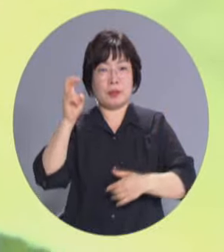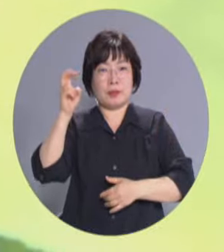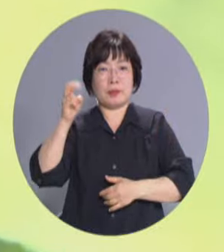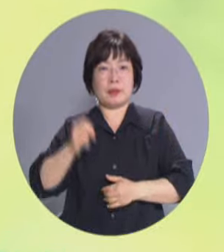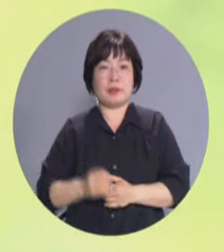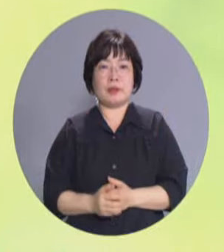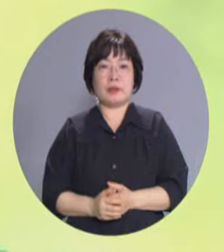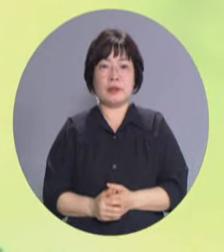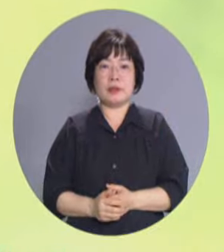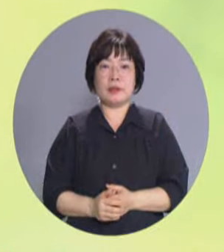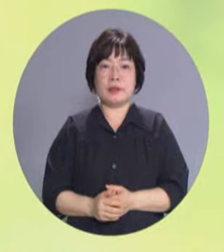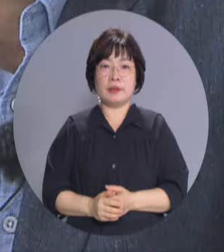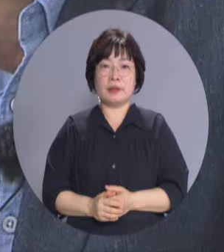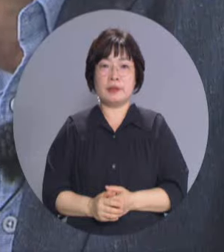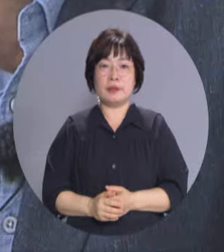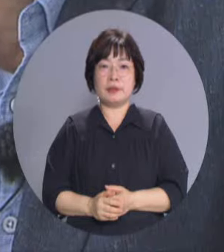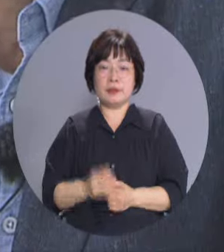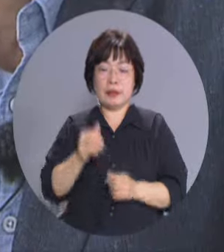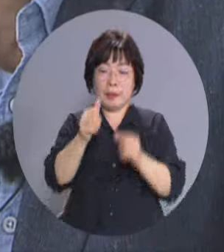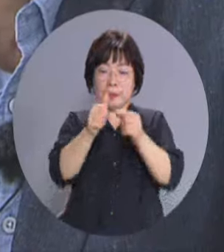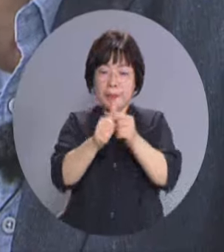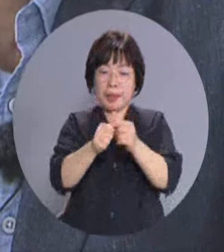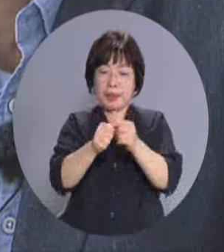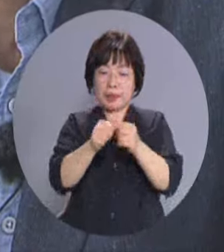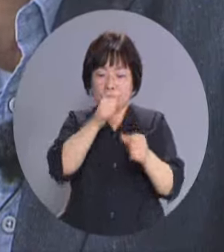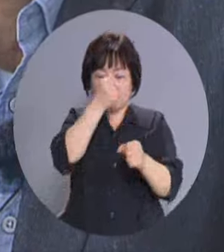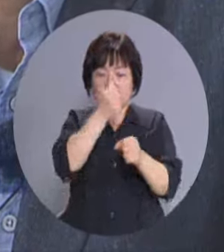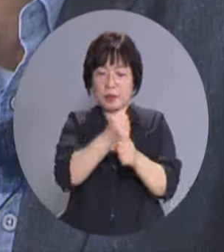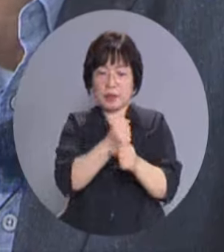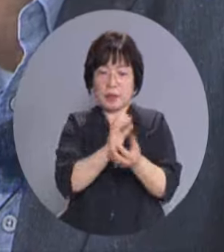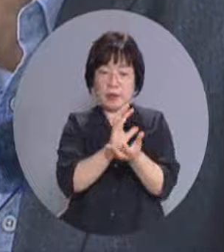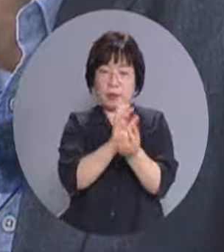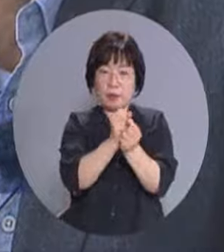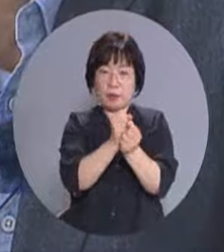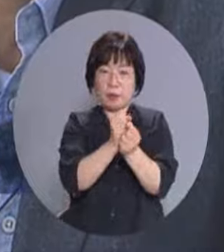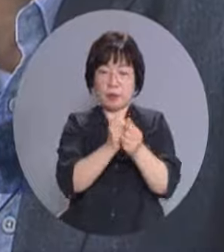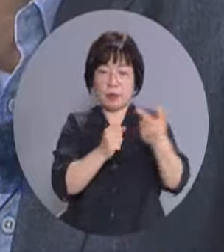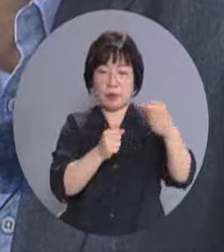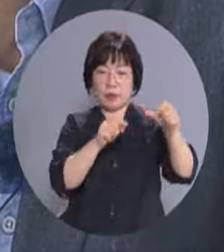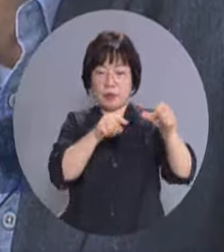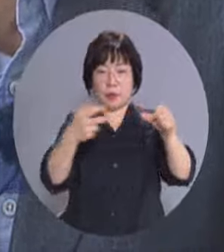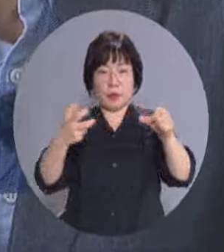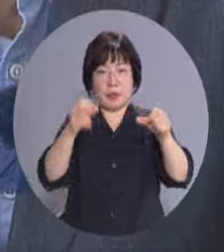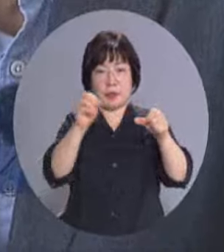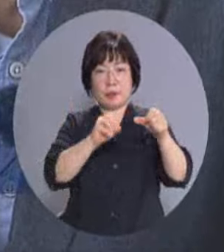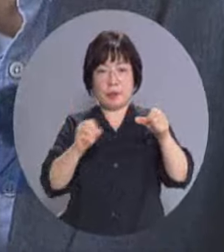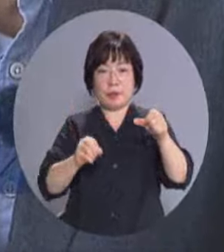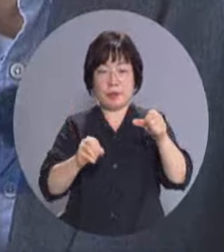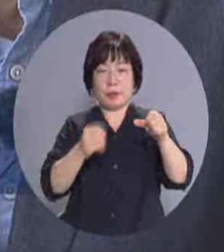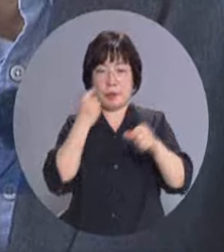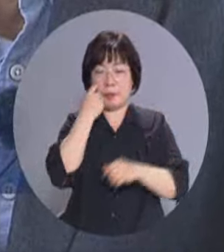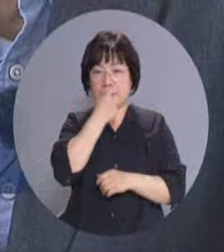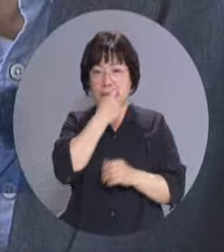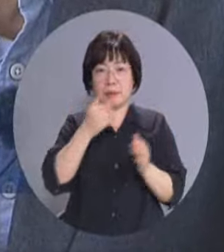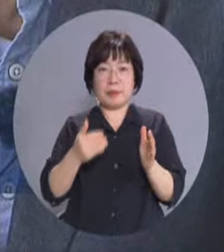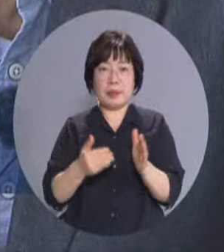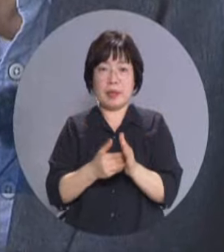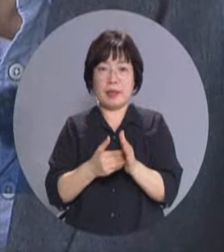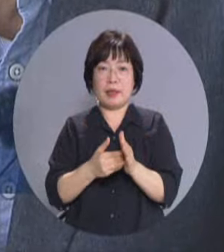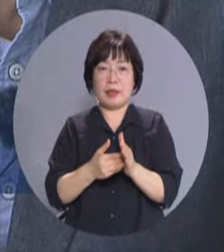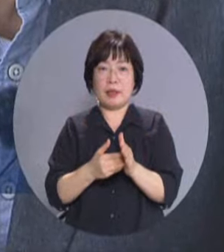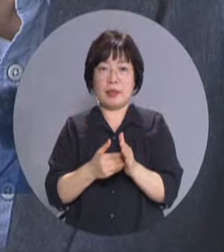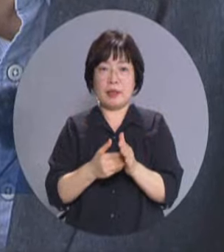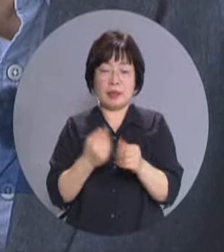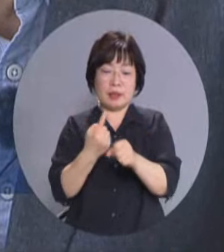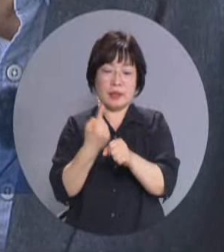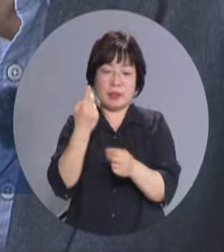늘어날 것으로 보입니다 상 착과율이 한 65에서 70% 정도 파악이 됐습니다이 이것은